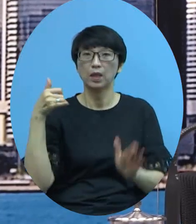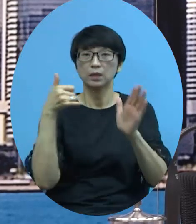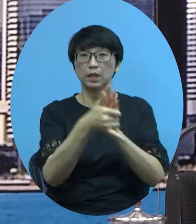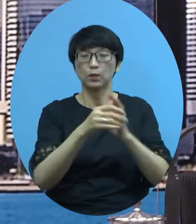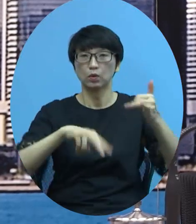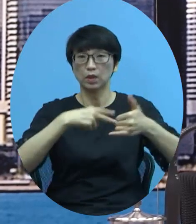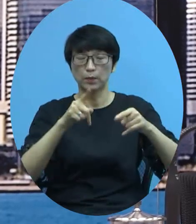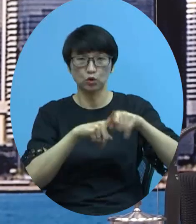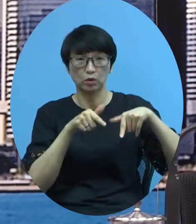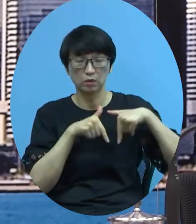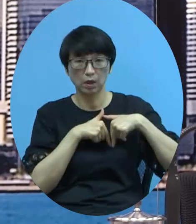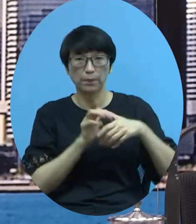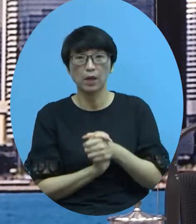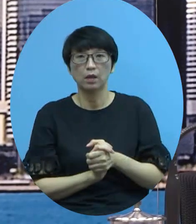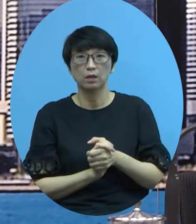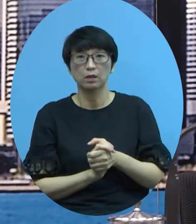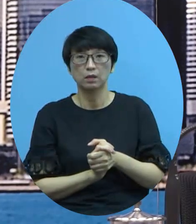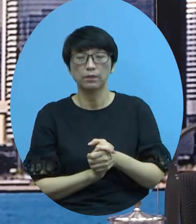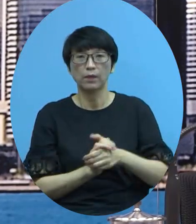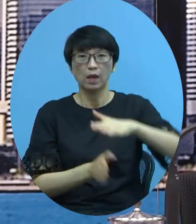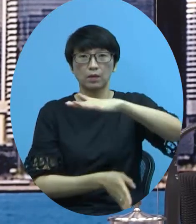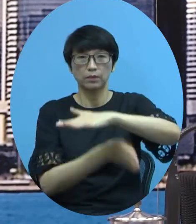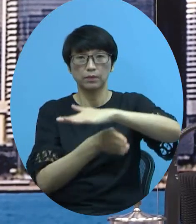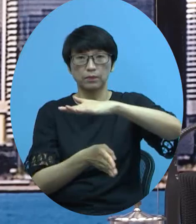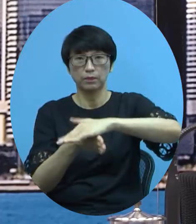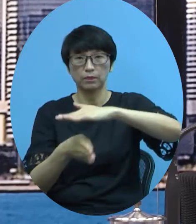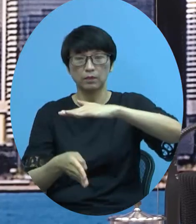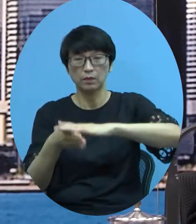個單人嘅隔離嘅病房嗰度嘅嚇。